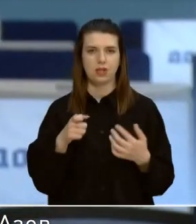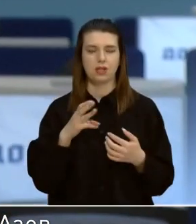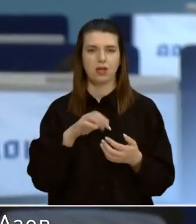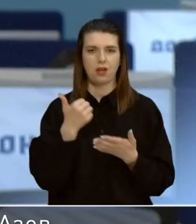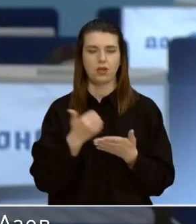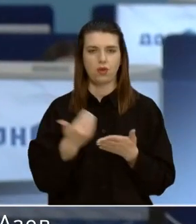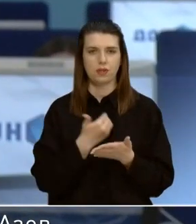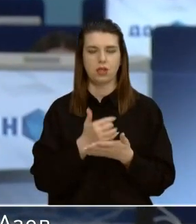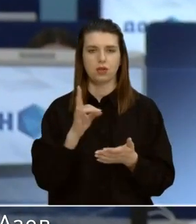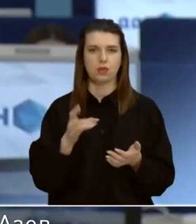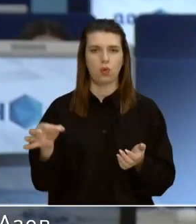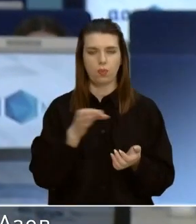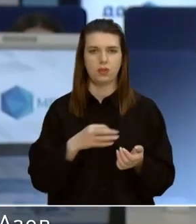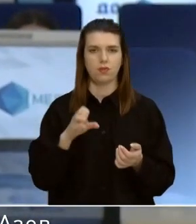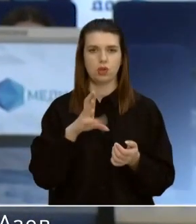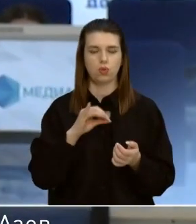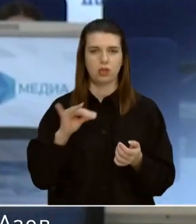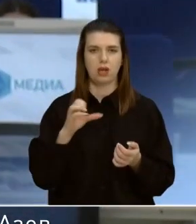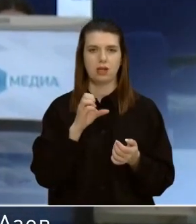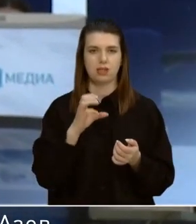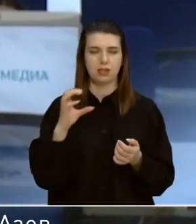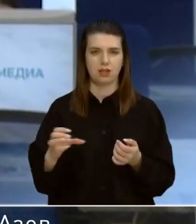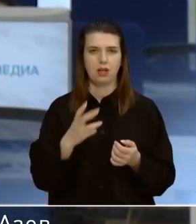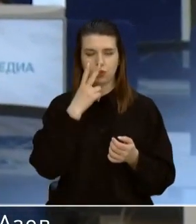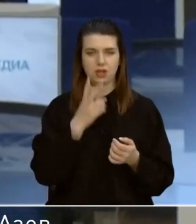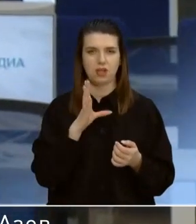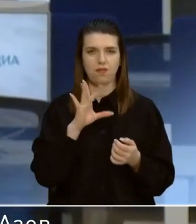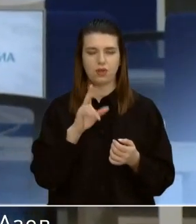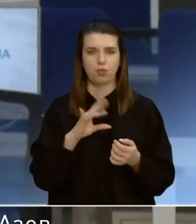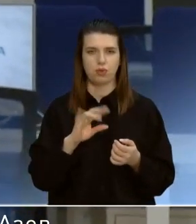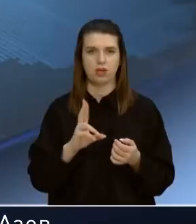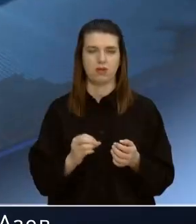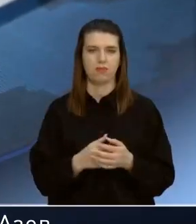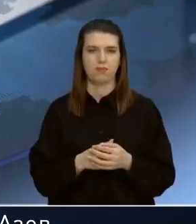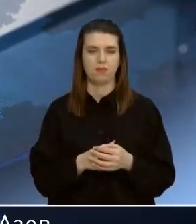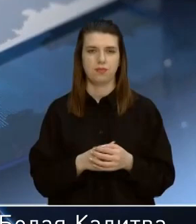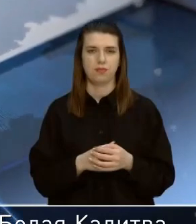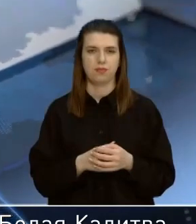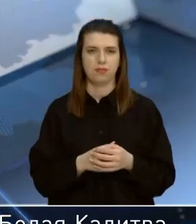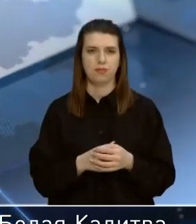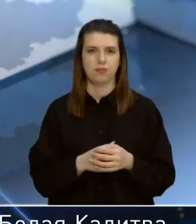Здравствуйте, это главные новости Ростовской области. В студии Ася Скрынникова. Смотрите в выпуске.